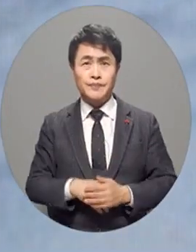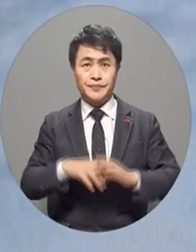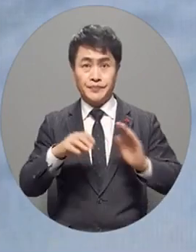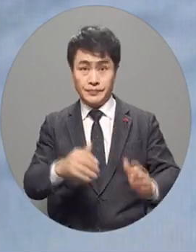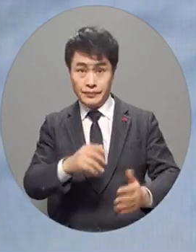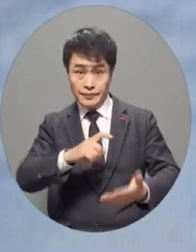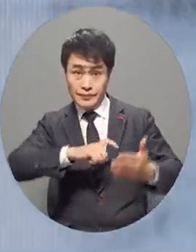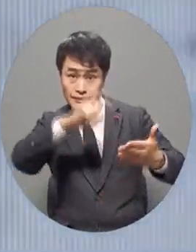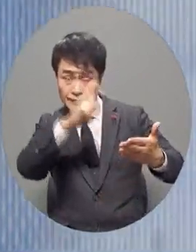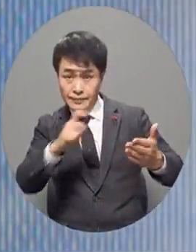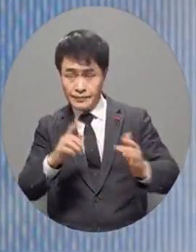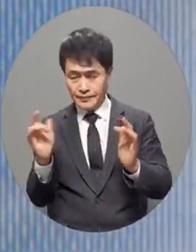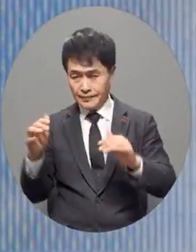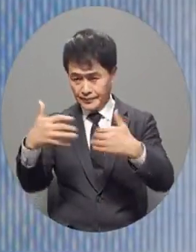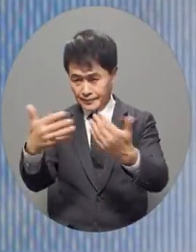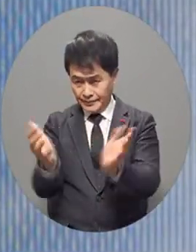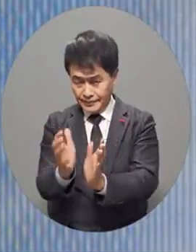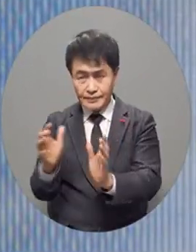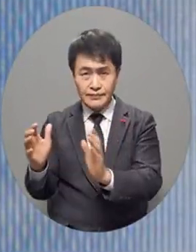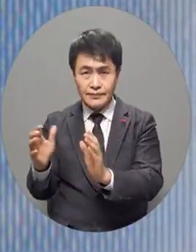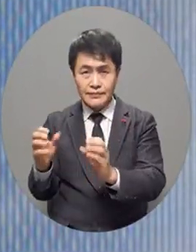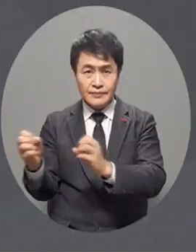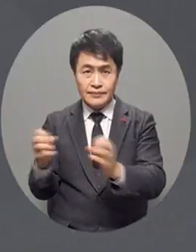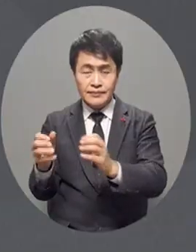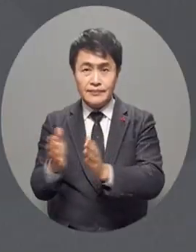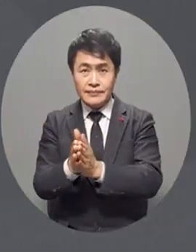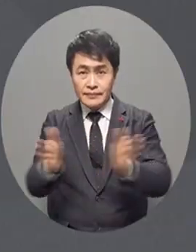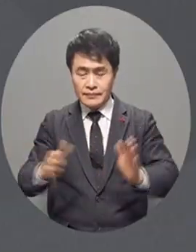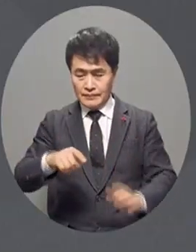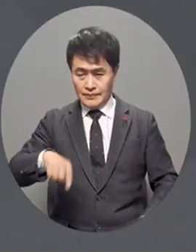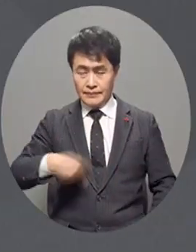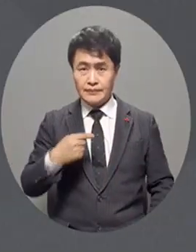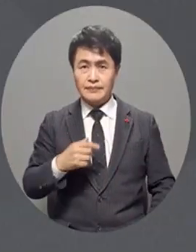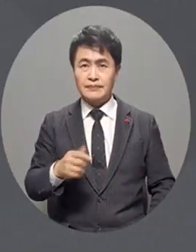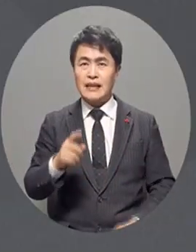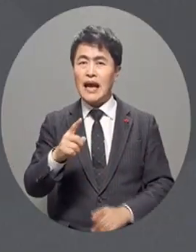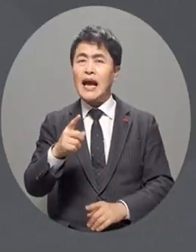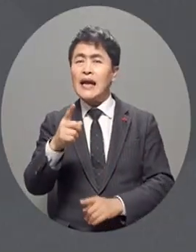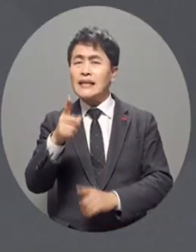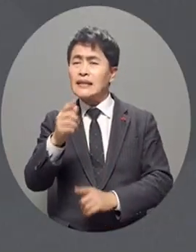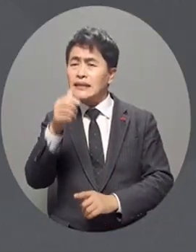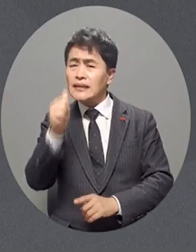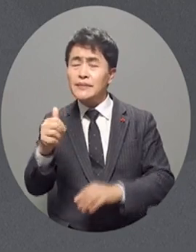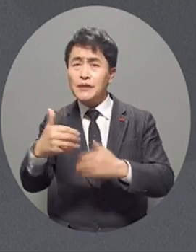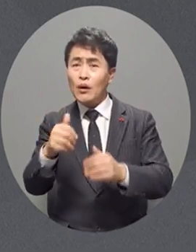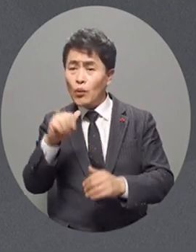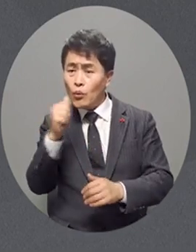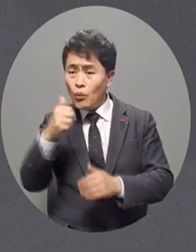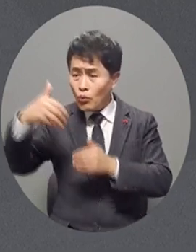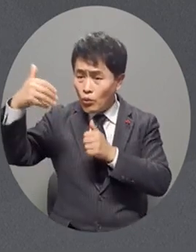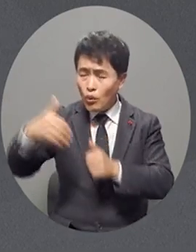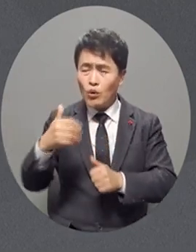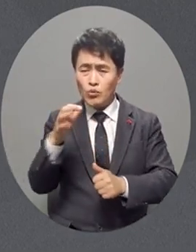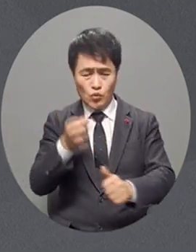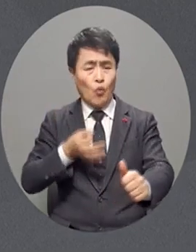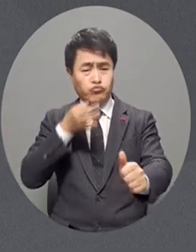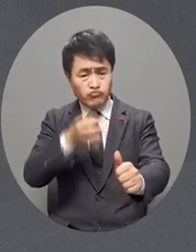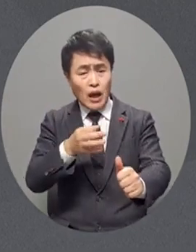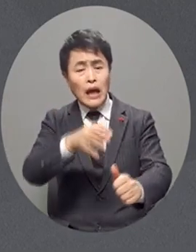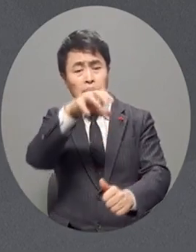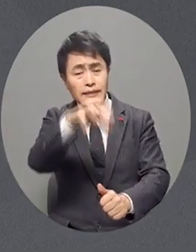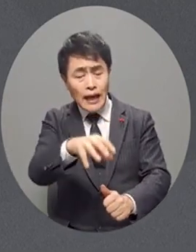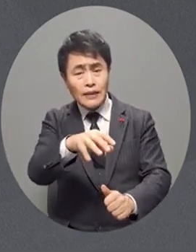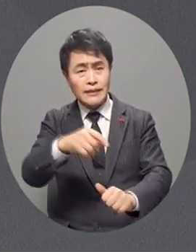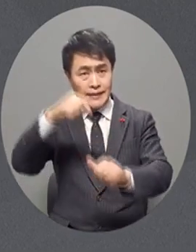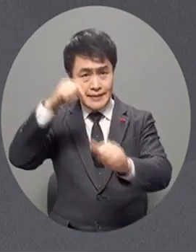범행은 텔레그램 단체 대화방에서부터 시작됐습니다. 자신을 이 팀장이라 소개한 의뢰인이 수백만 원을 줄 테니 지정한 장소에